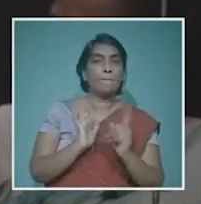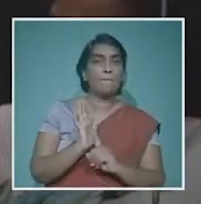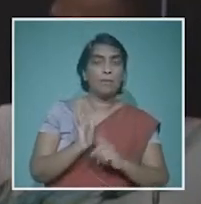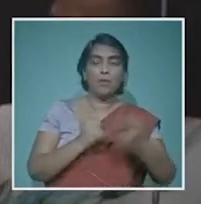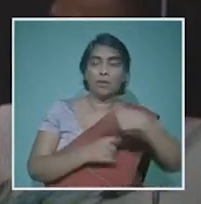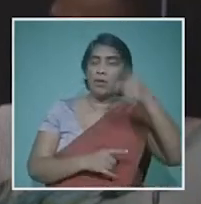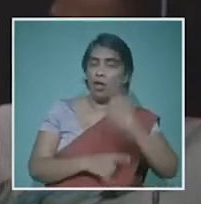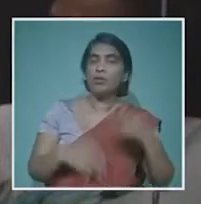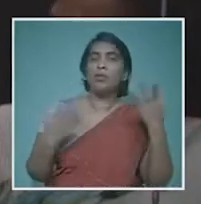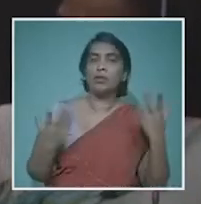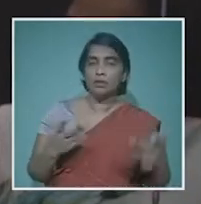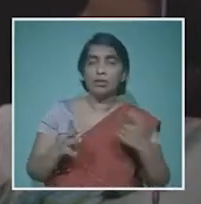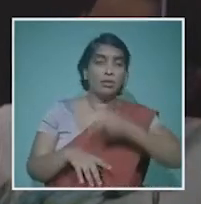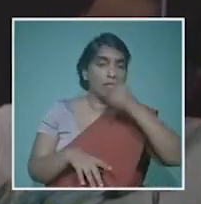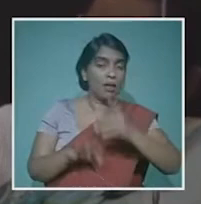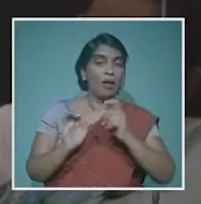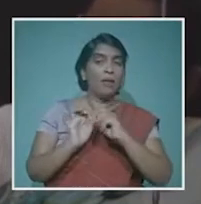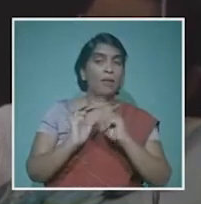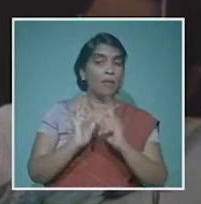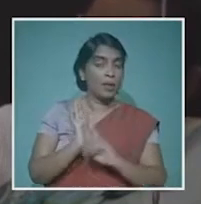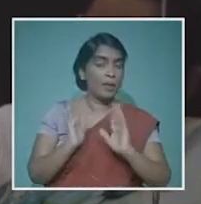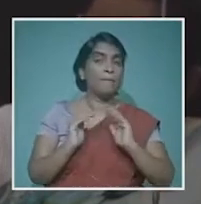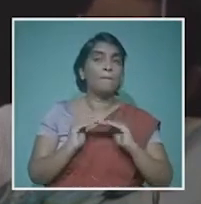කරලා තියෙනවා. ඒ සම්මත කරපු බිලෙන් පස්සේ